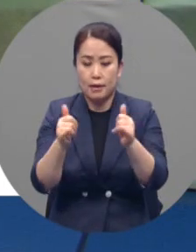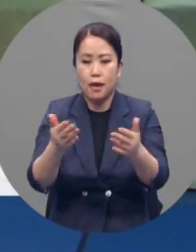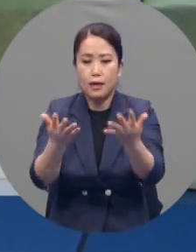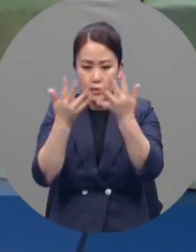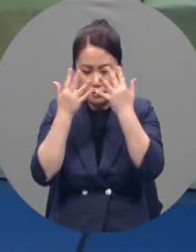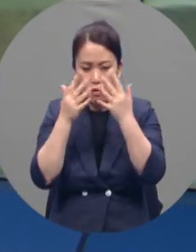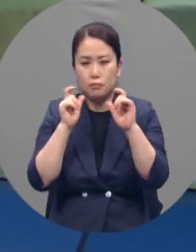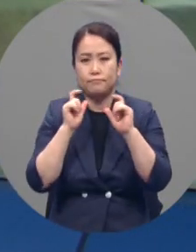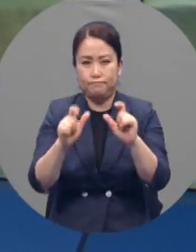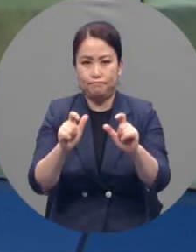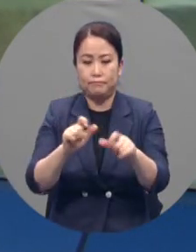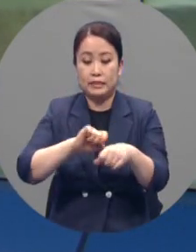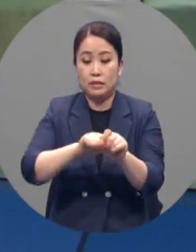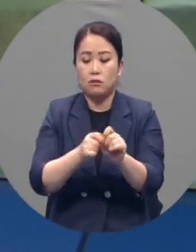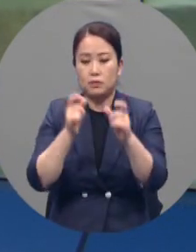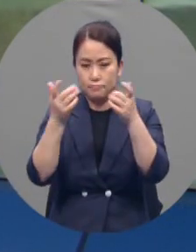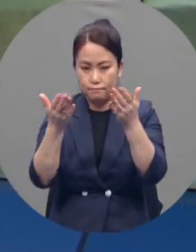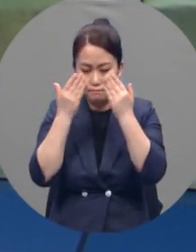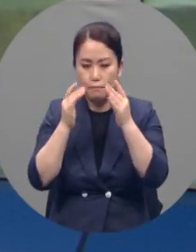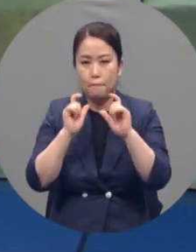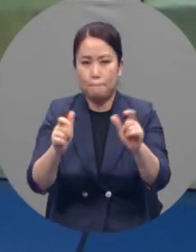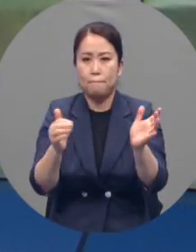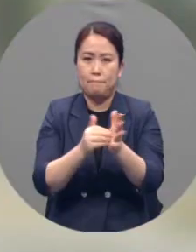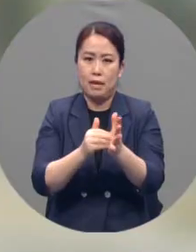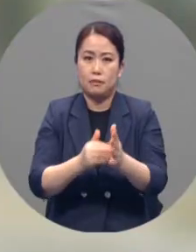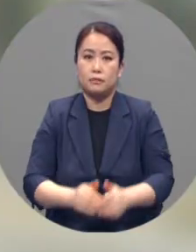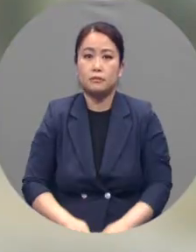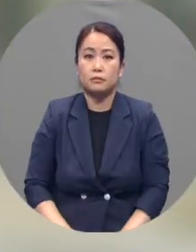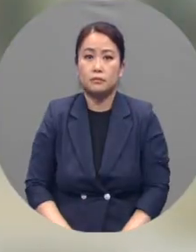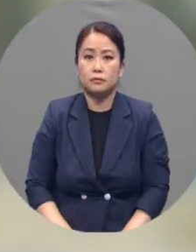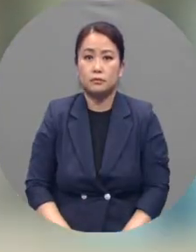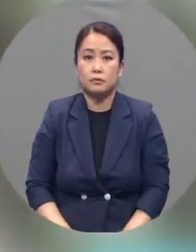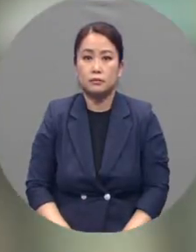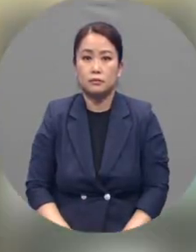구형했습니다. 송광모 기자가 보도합니다.